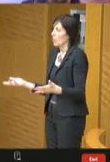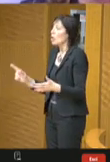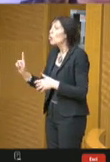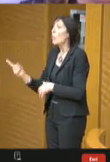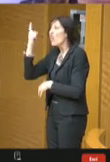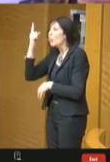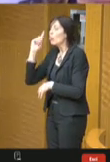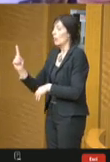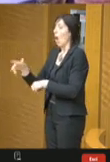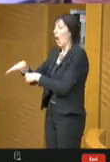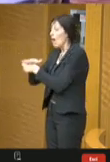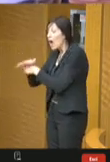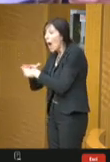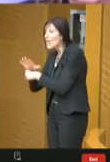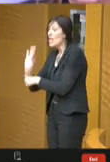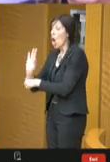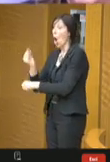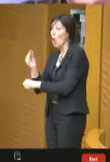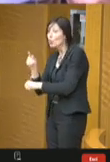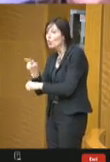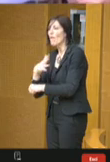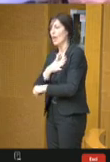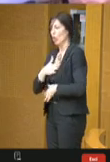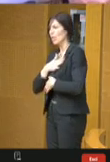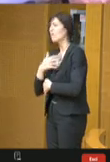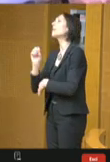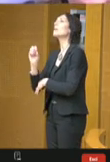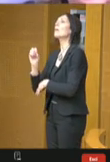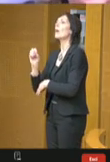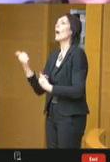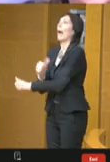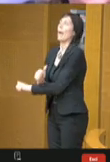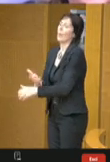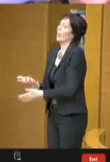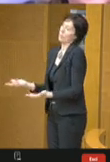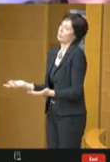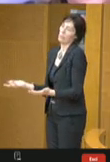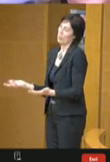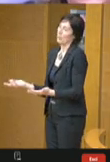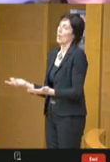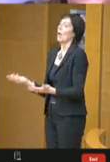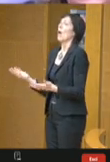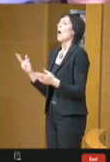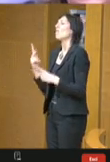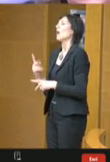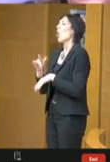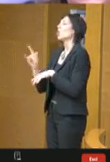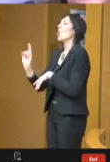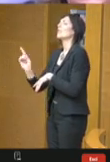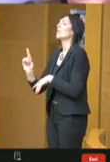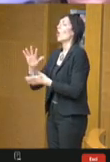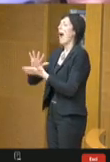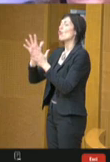e il giovane stesso siano soddisfatte dell'insegnamento. Ovviamente non si toccano i contratti,